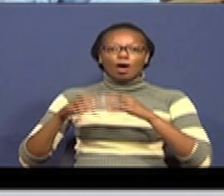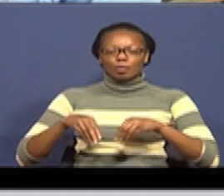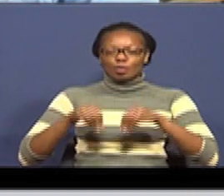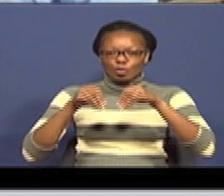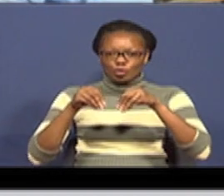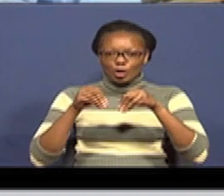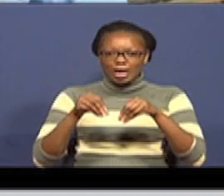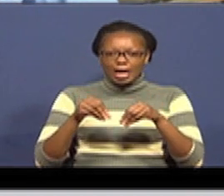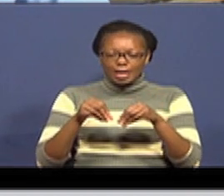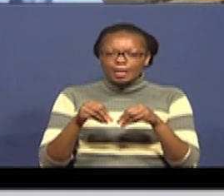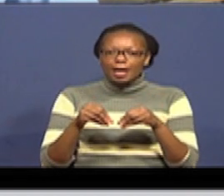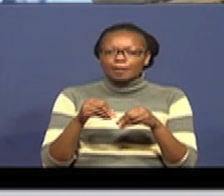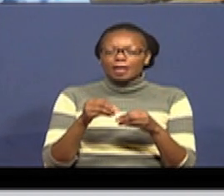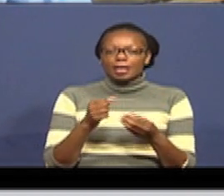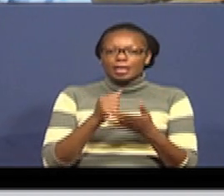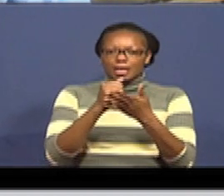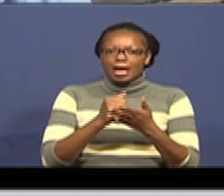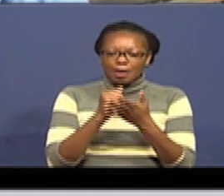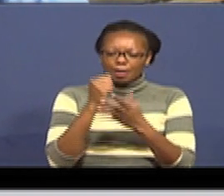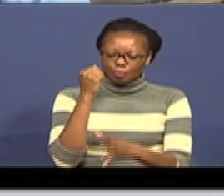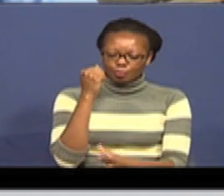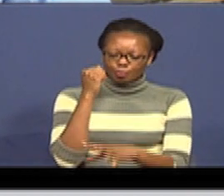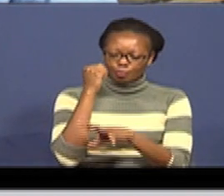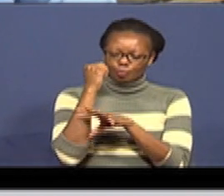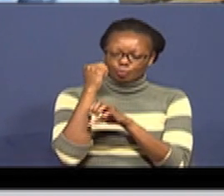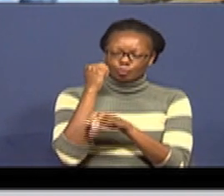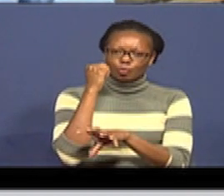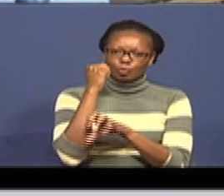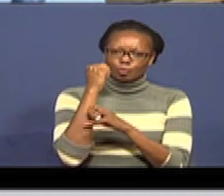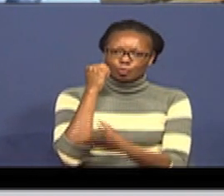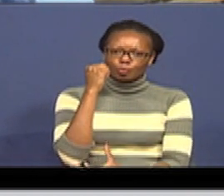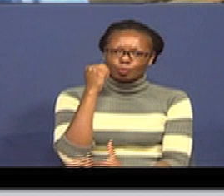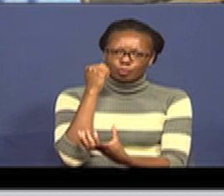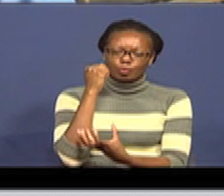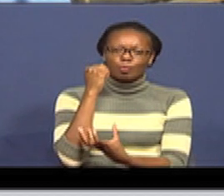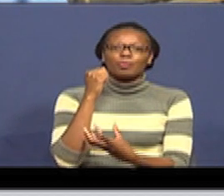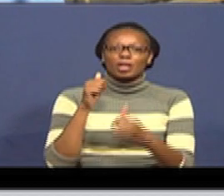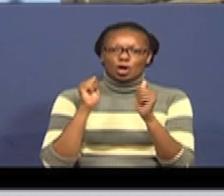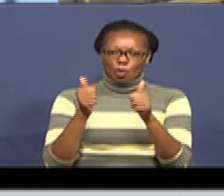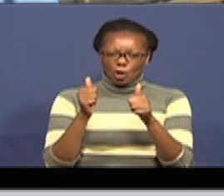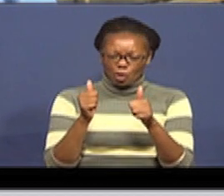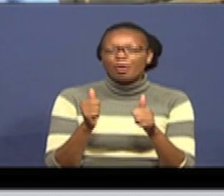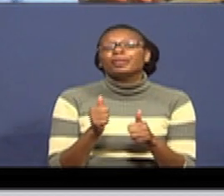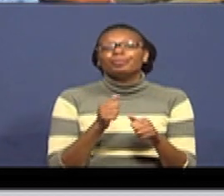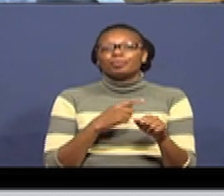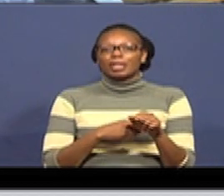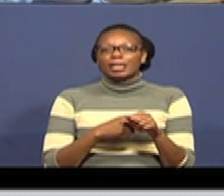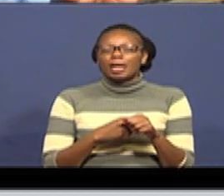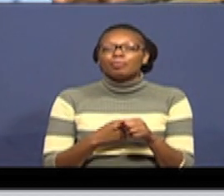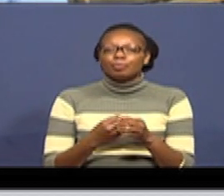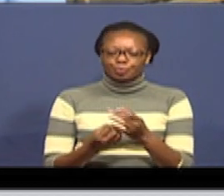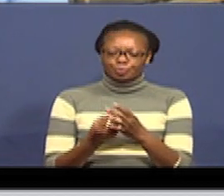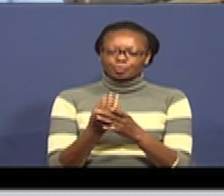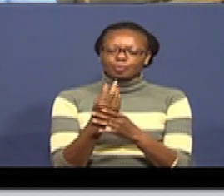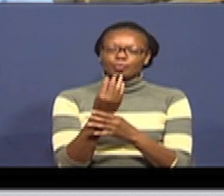cockpit. Hiyo ni ya kuhold, ya kushikilia tu mizizi ya hiyo hydroponics. Lakini nutrients zote ambazo zinahitajika kuanzia kwa ikiwa